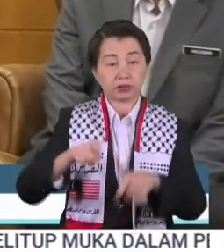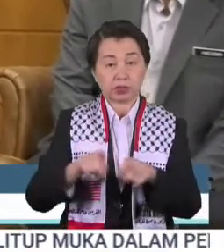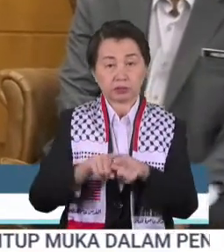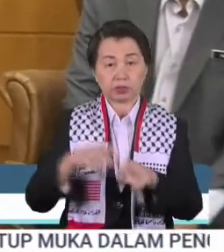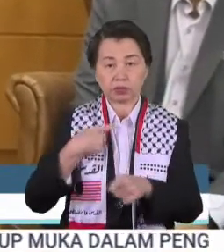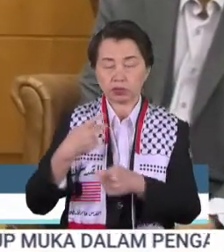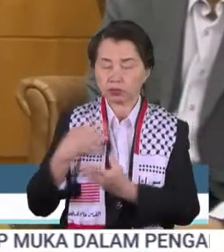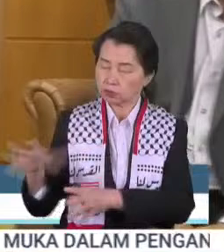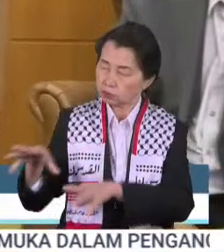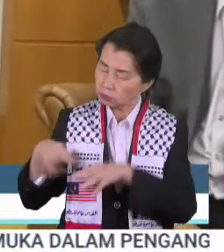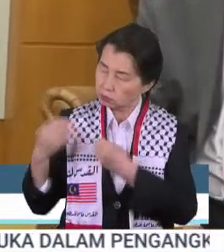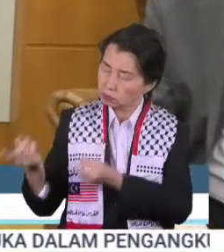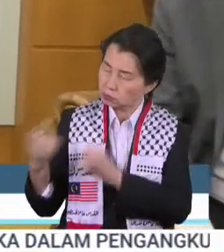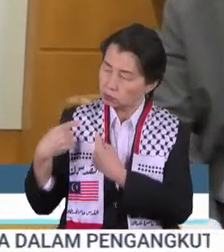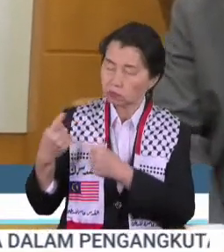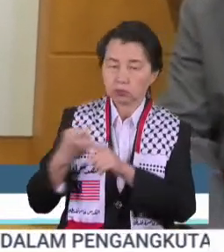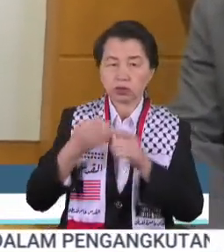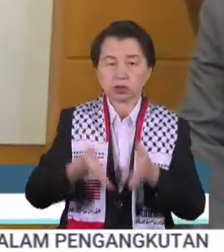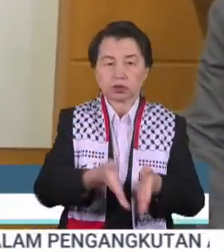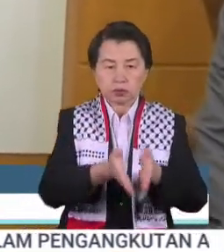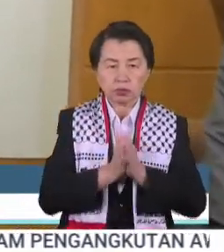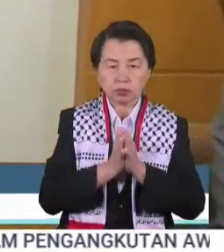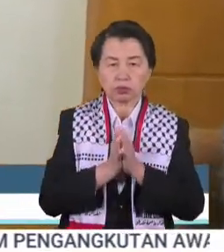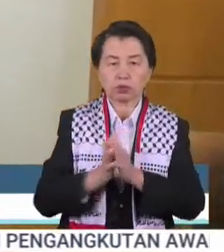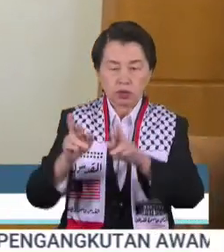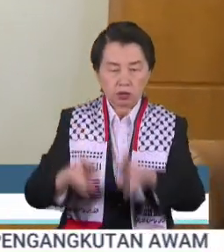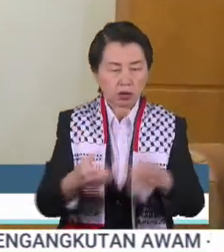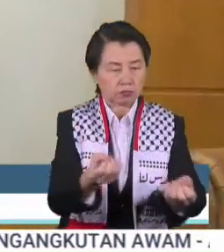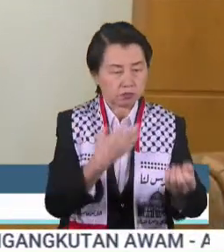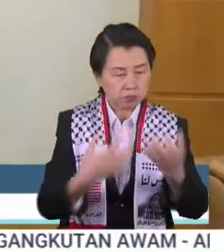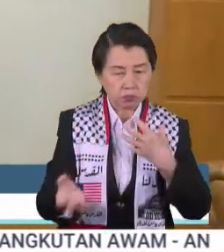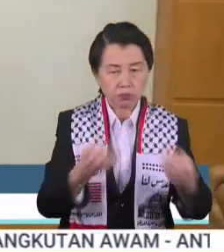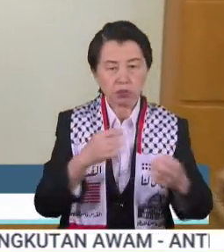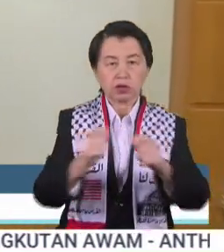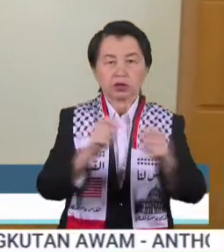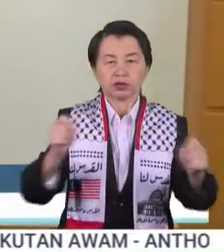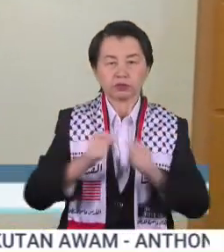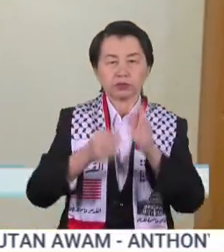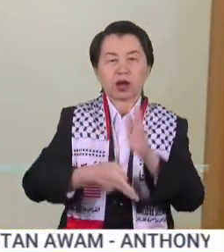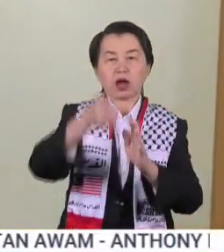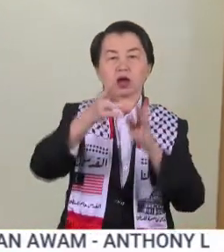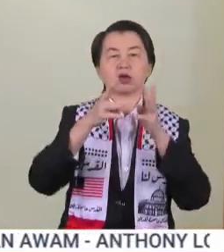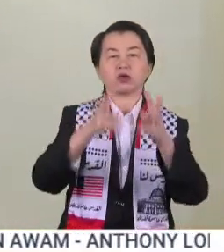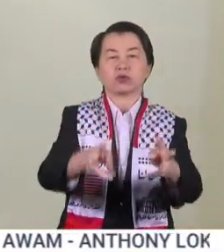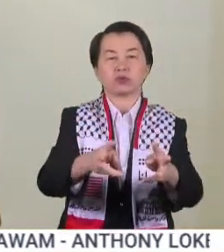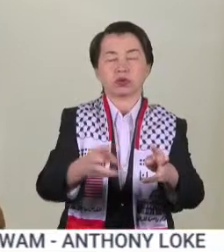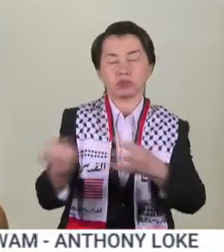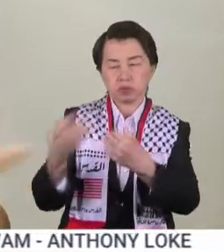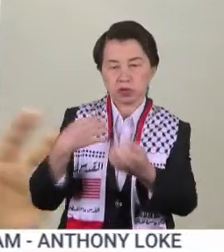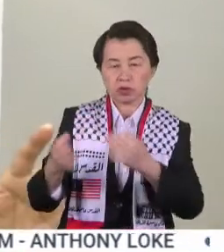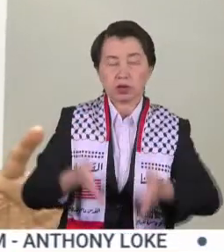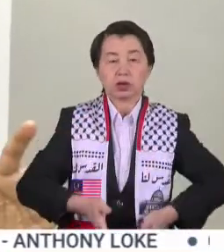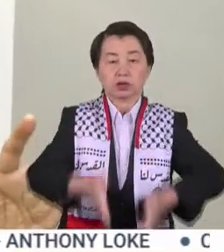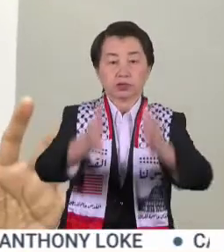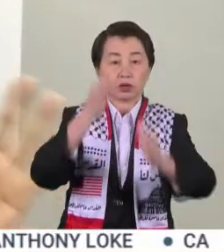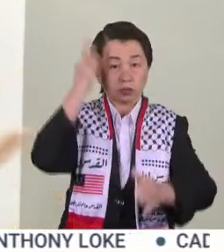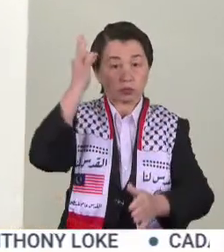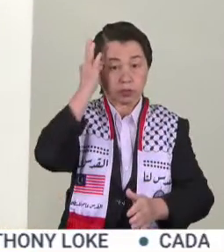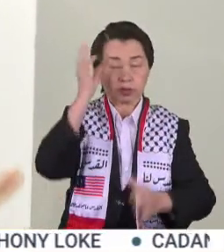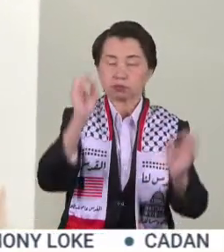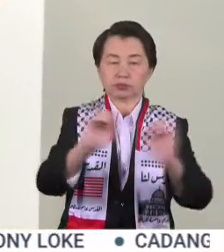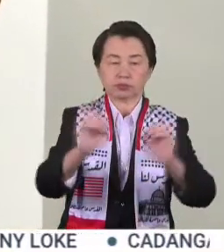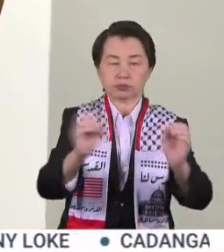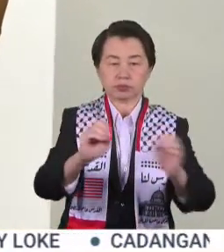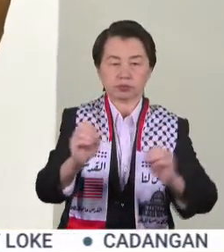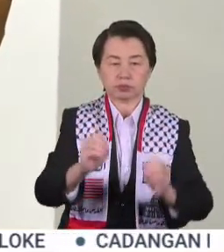menerima maklum balas permohonan daripada pengguna di tempat-tempat Lebuh Raya inilah. Di Jalan Persekutuan mereka tak terlibat,